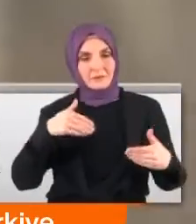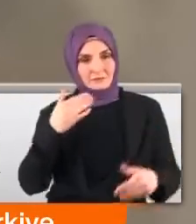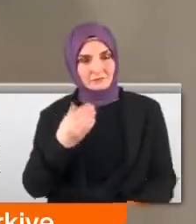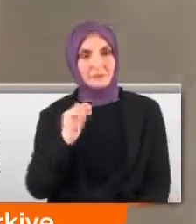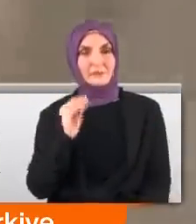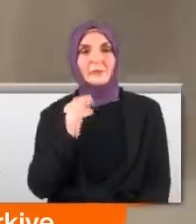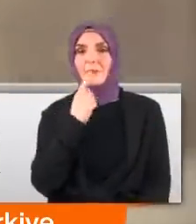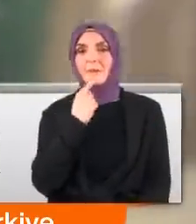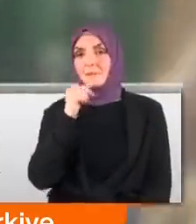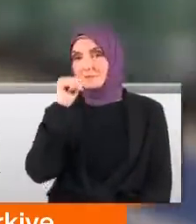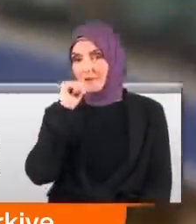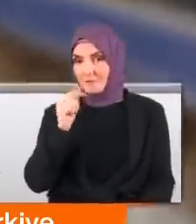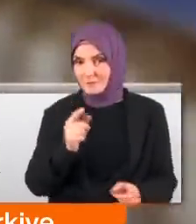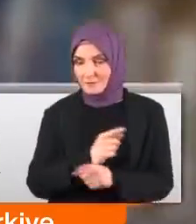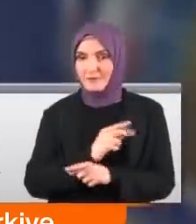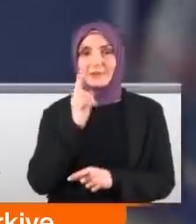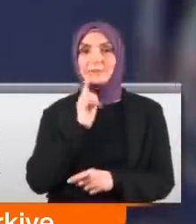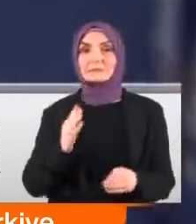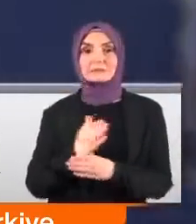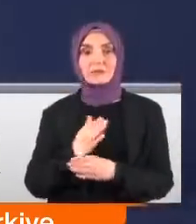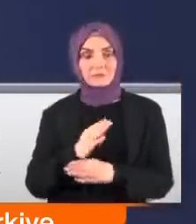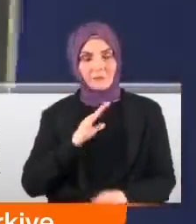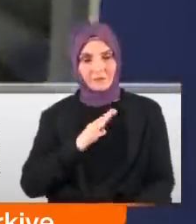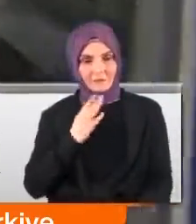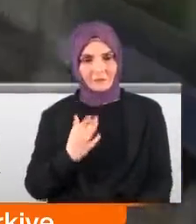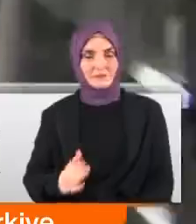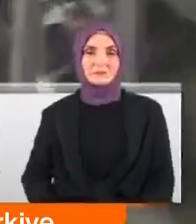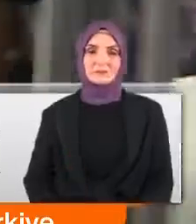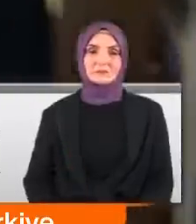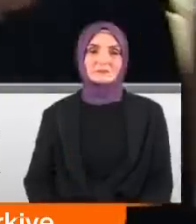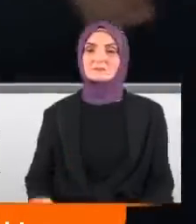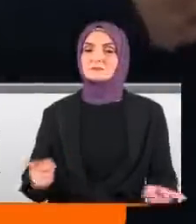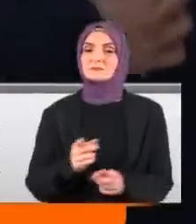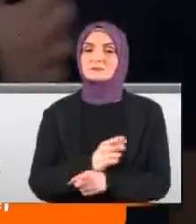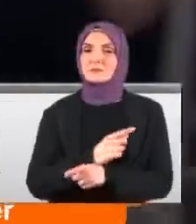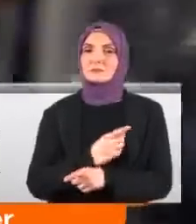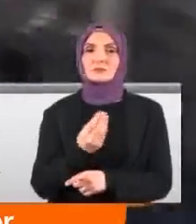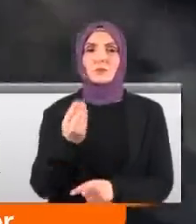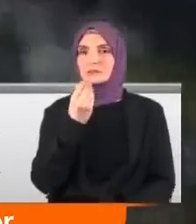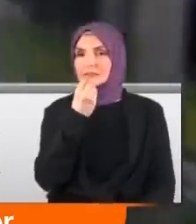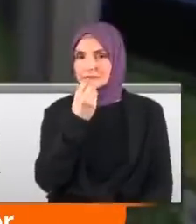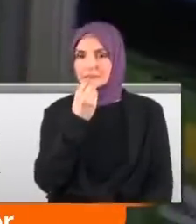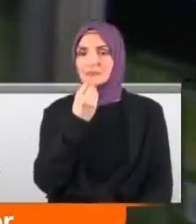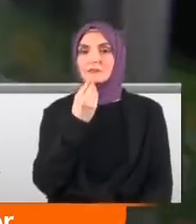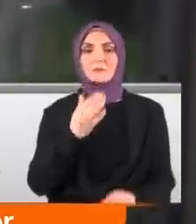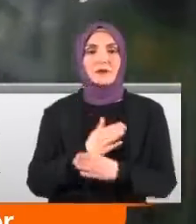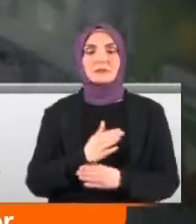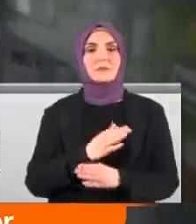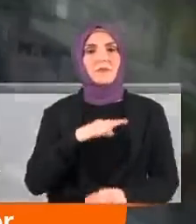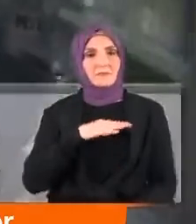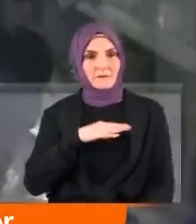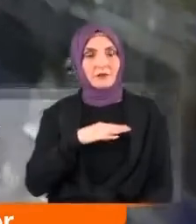mamaları, hijyen kitleri mevcut. Aynı zamanda tabii her türlü çeşit burada gıda malzemesi de